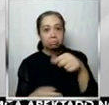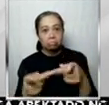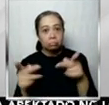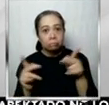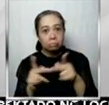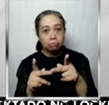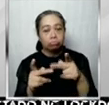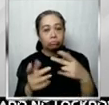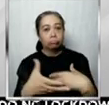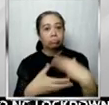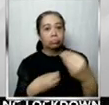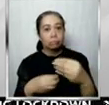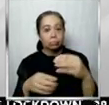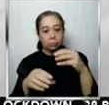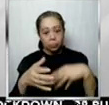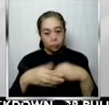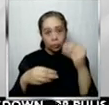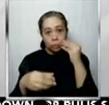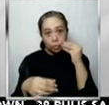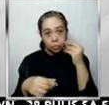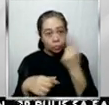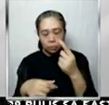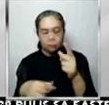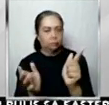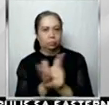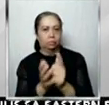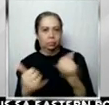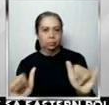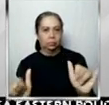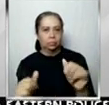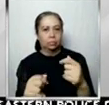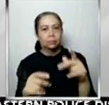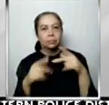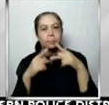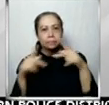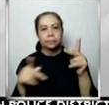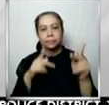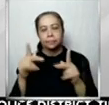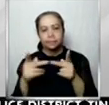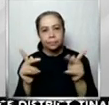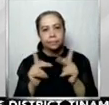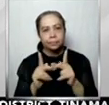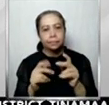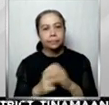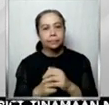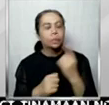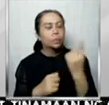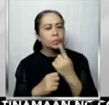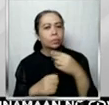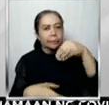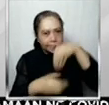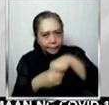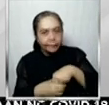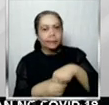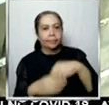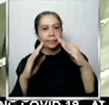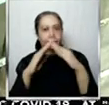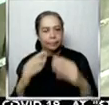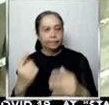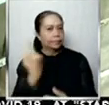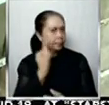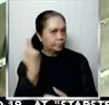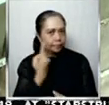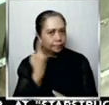backyard nila or sa kahit sa ang public place. Except doon lang sa loob ng kanilang